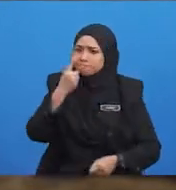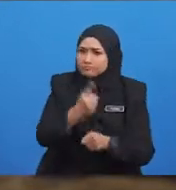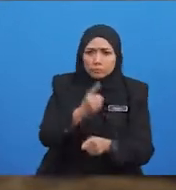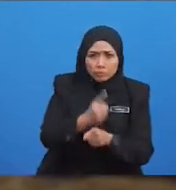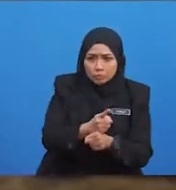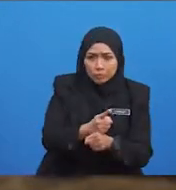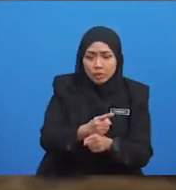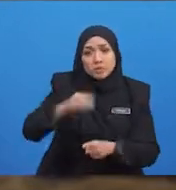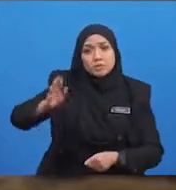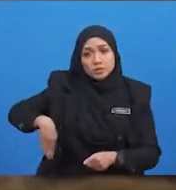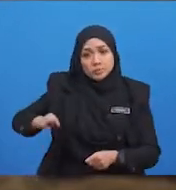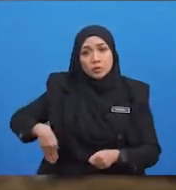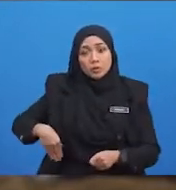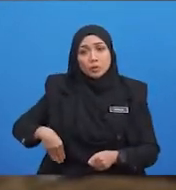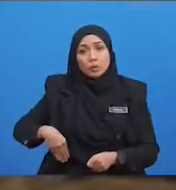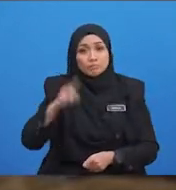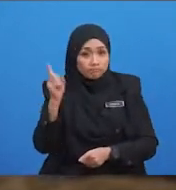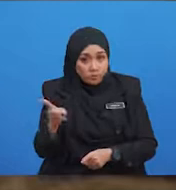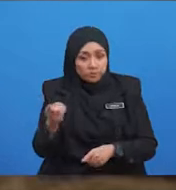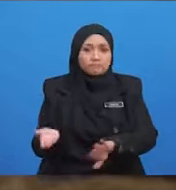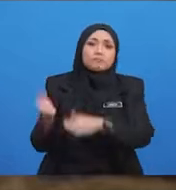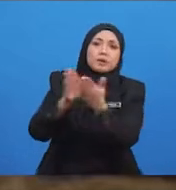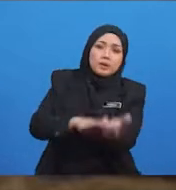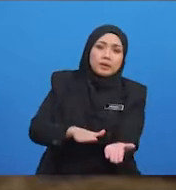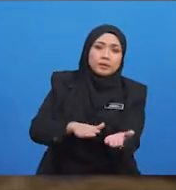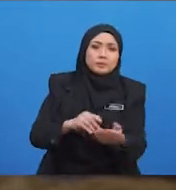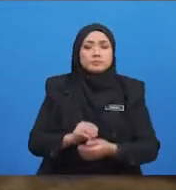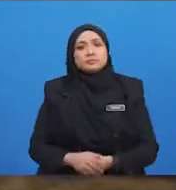bersungguh-sungguh sebelum dia meninggal dunia.